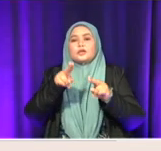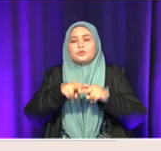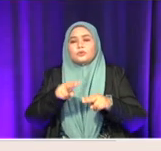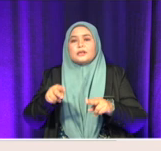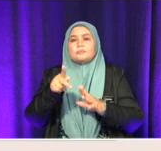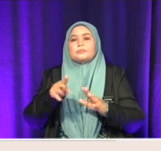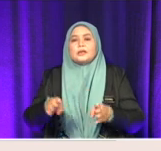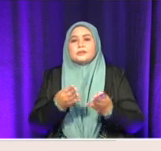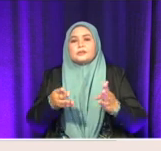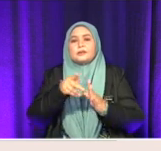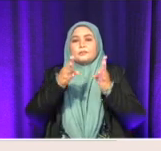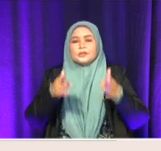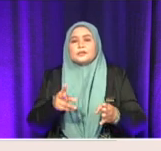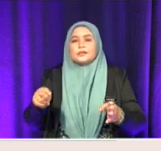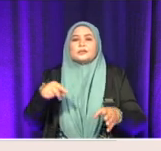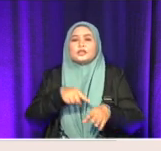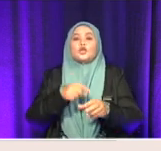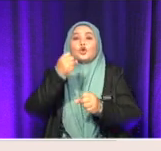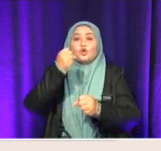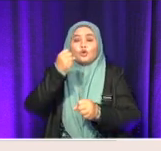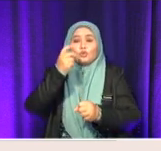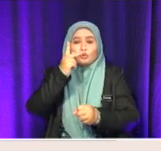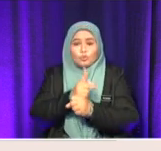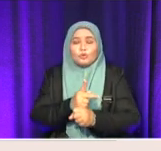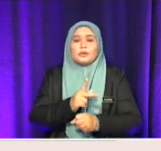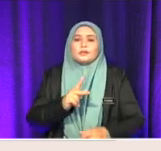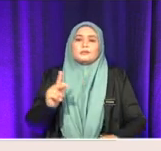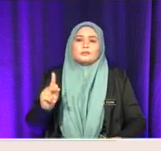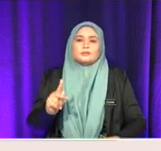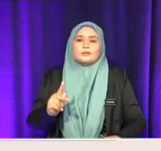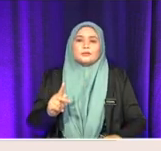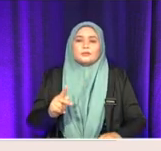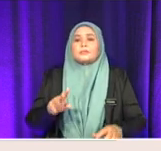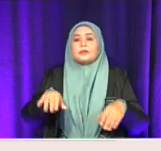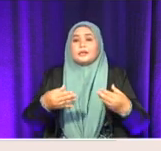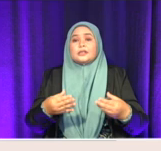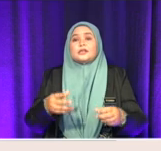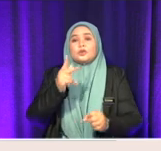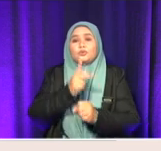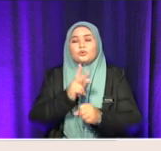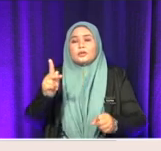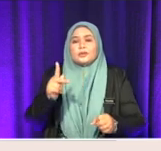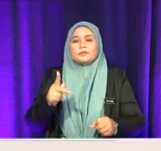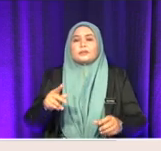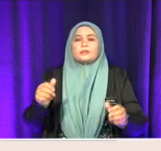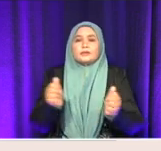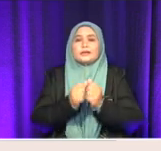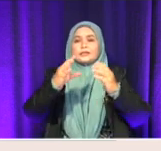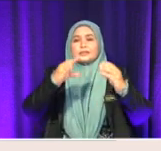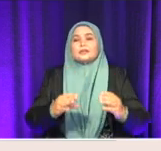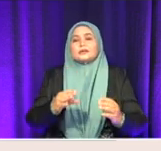kebangsaan itu dikukuhkan lagi Oke baca mana dia dikukuhkan dikukuhkan dengan cara